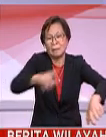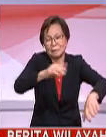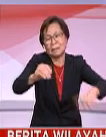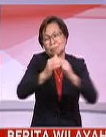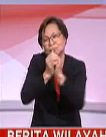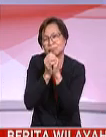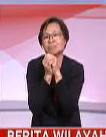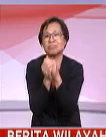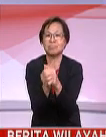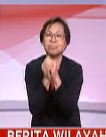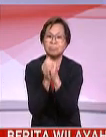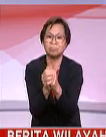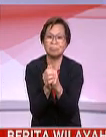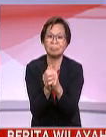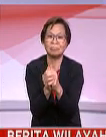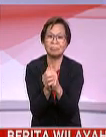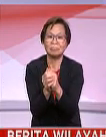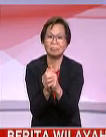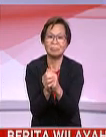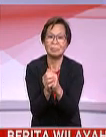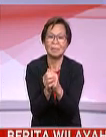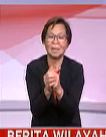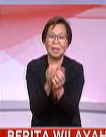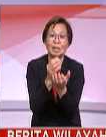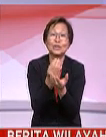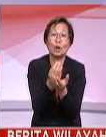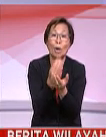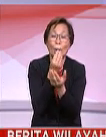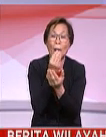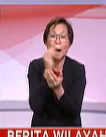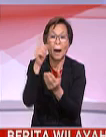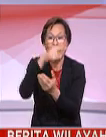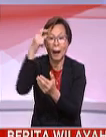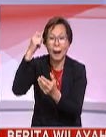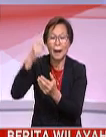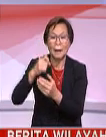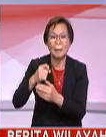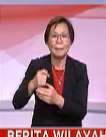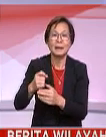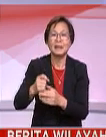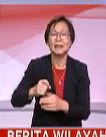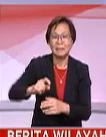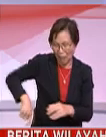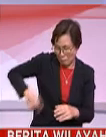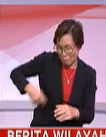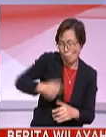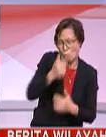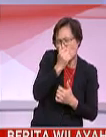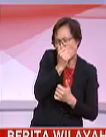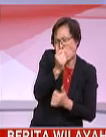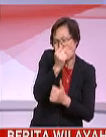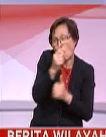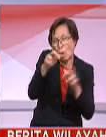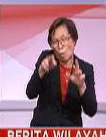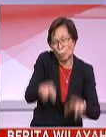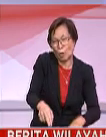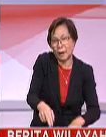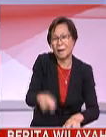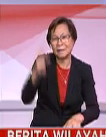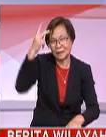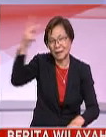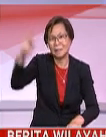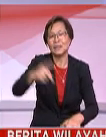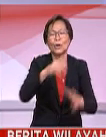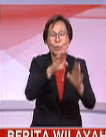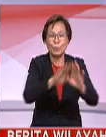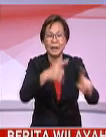Cina serta tongmong, menu tradisional Kemboja, jadi pilihan warga tempatan. Itu paparan dari negeri Cik Siti Wan